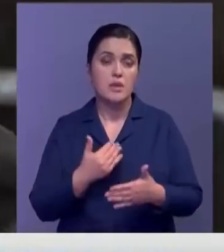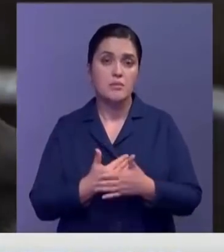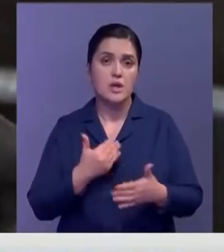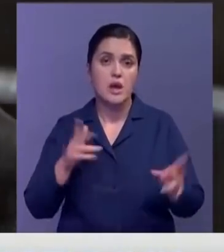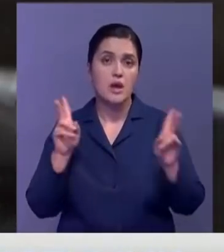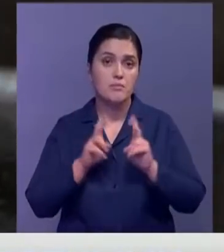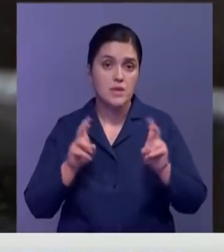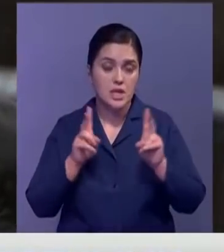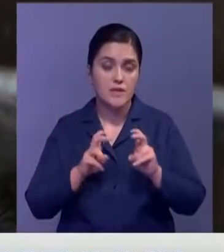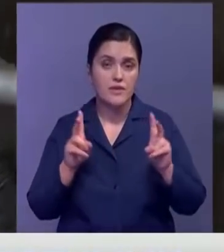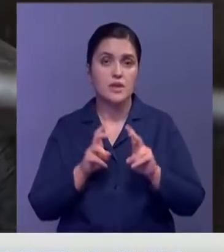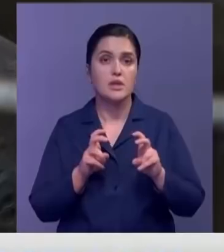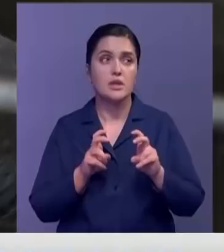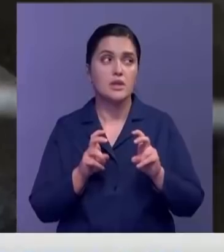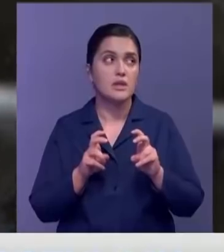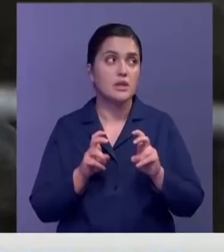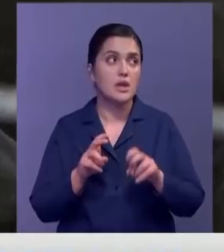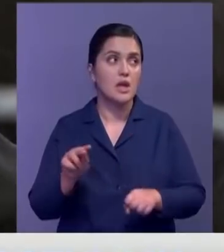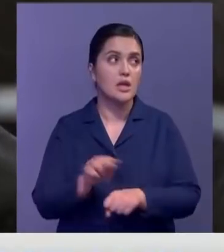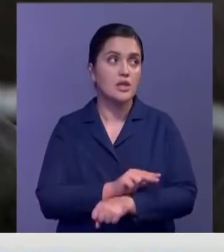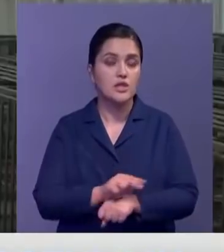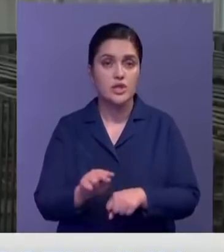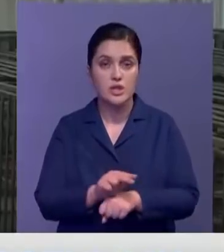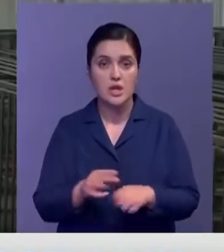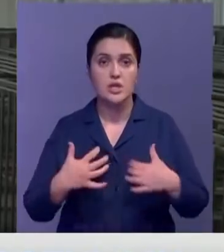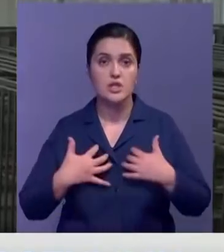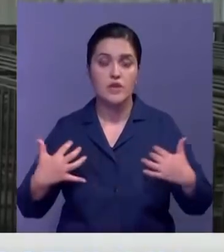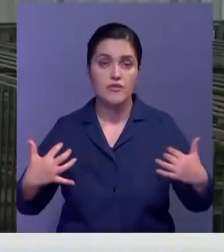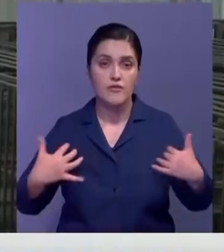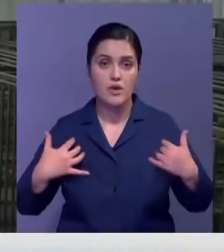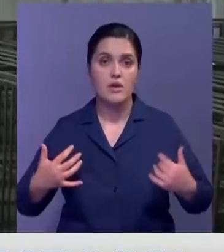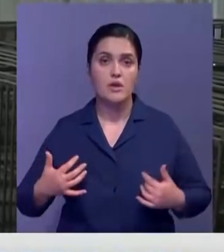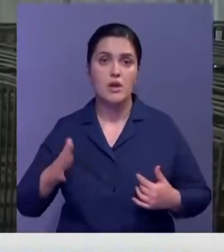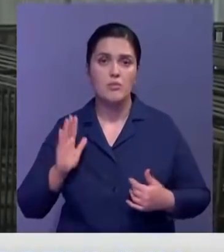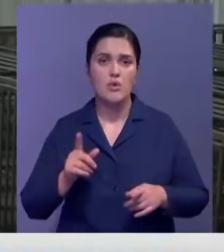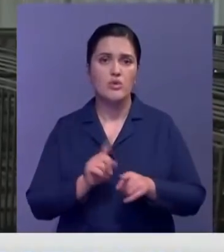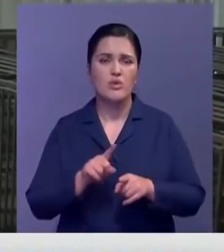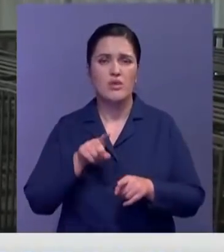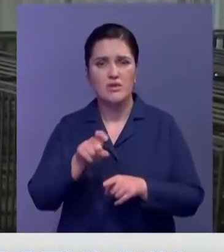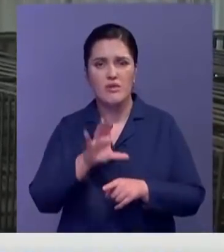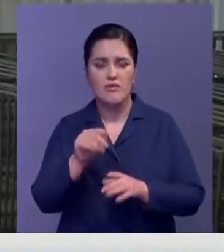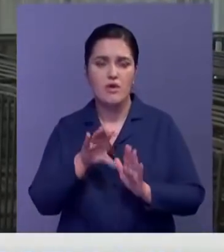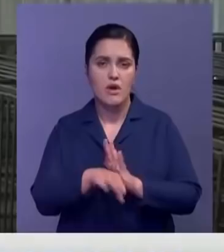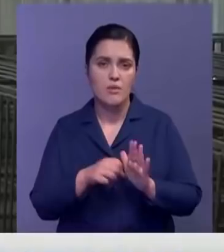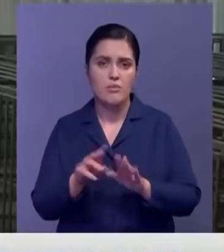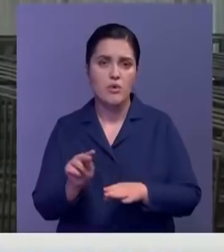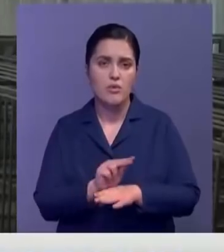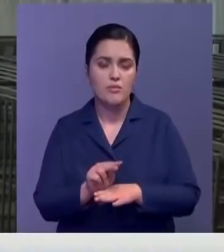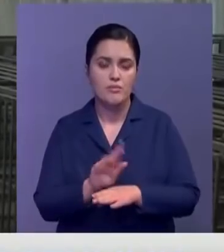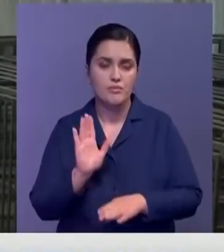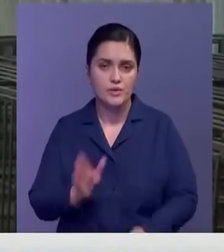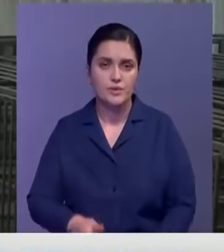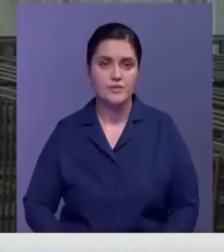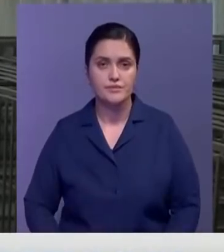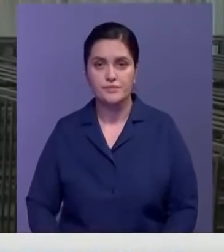лечение животных, дегельмитизация животных и чипирование. Ну, соответственно, операция. Такой